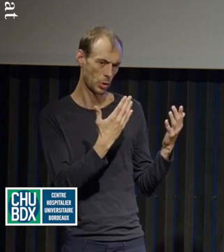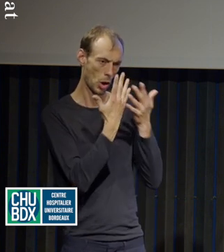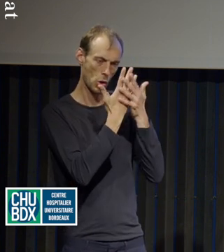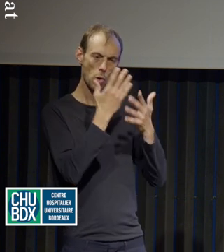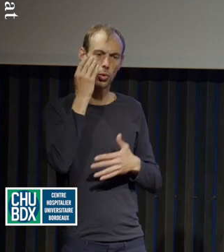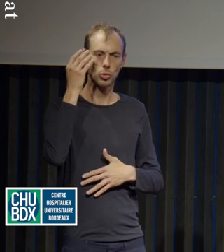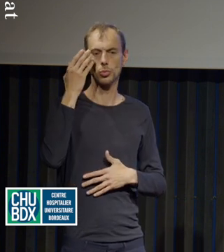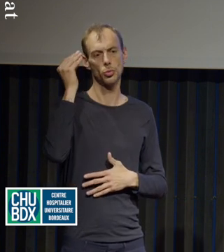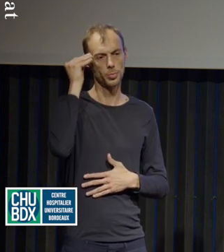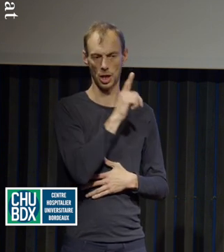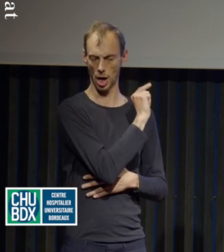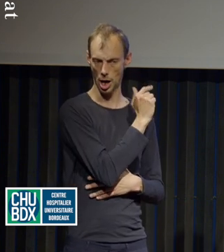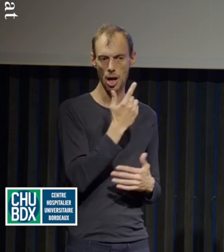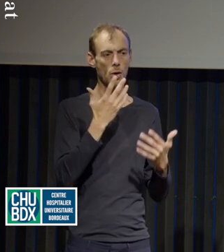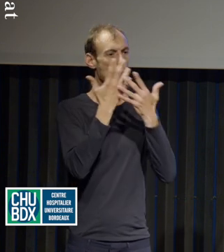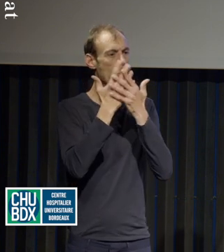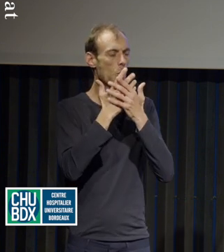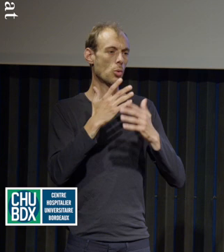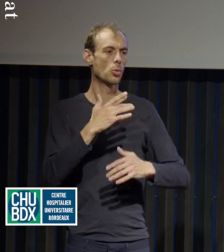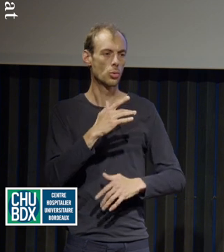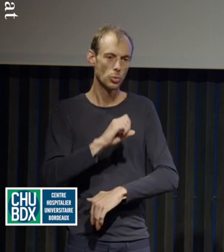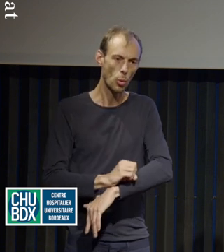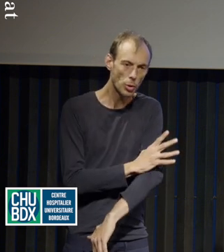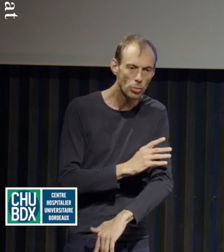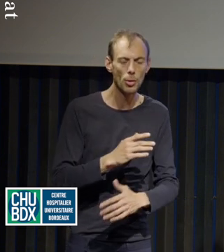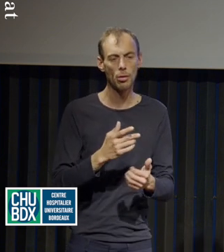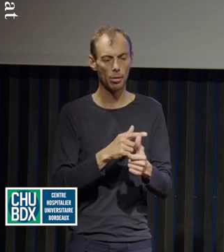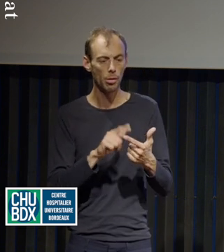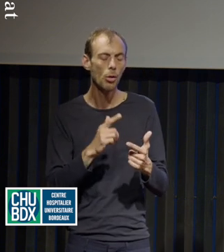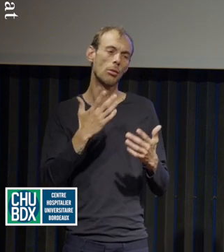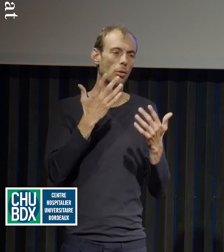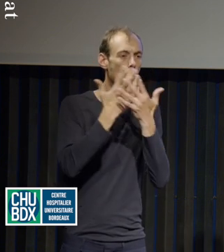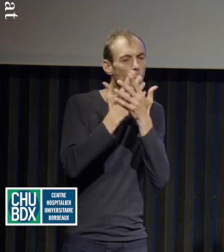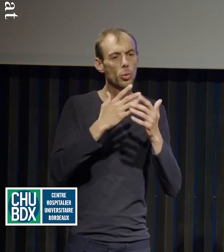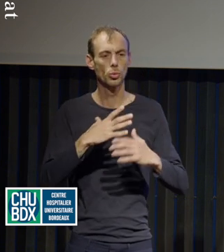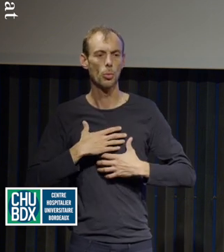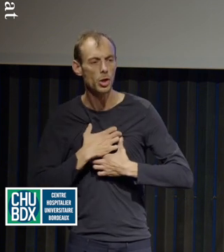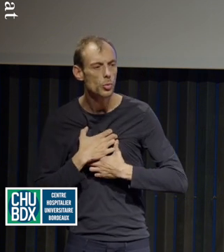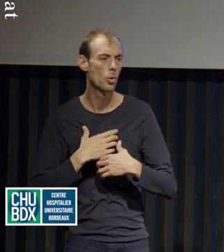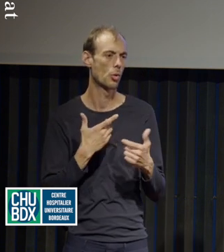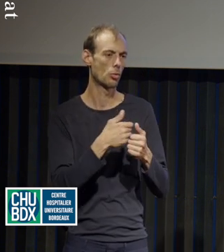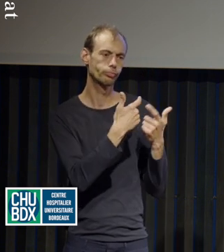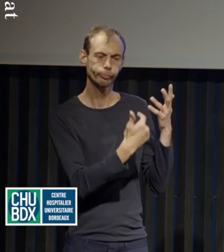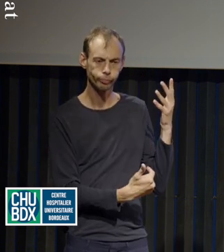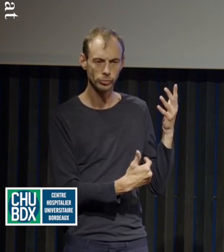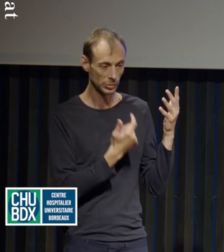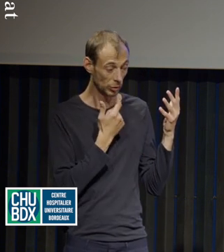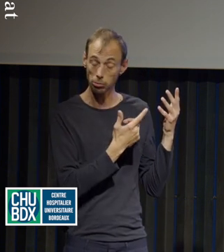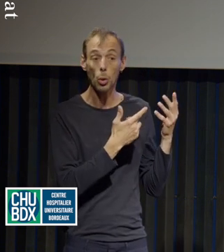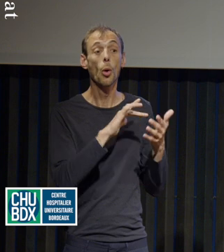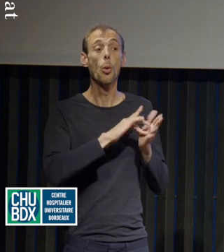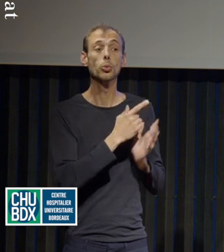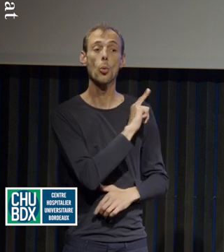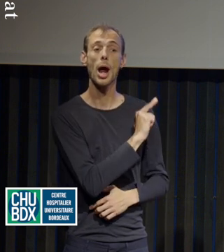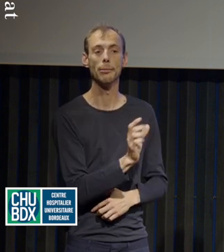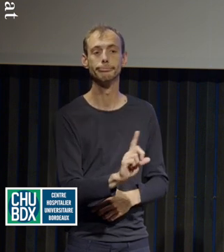troubles de l'humeur, les troubles psychiatriques, les addictions, les troubles anxieux et bien d'autres. Et bien sûr, ce n'est pas une liste exhaustive, mais il